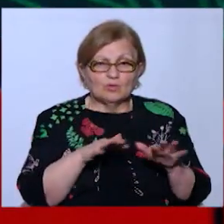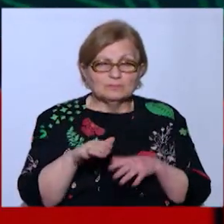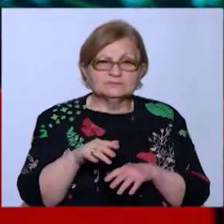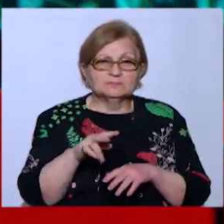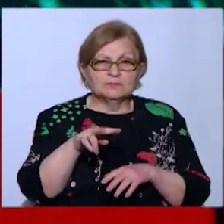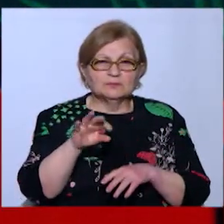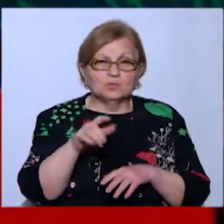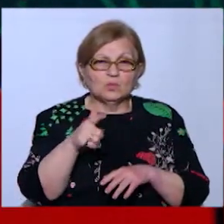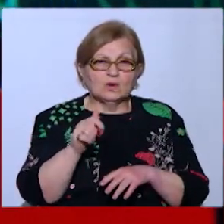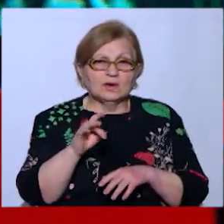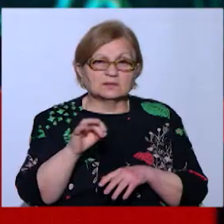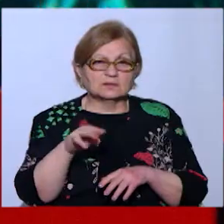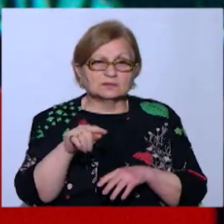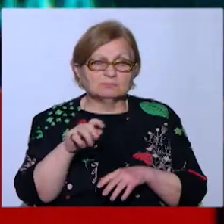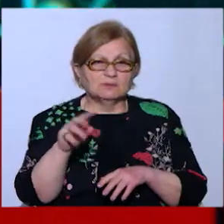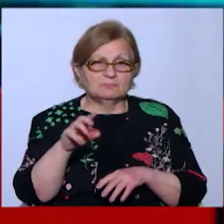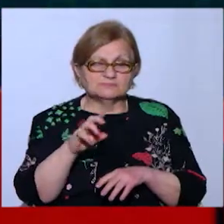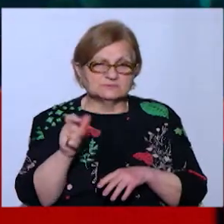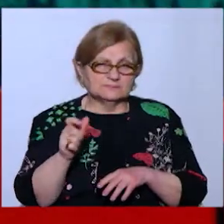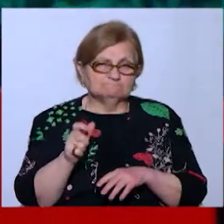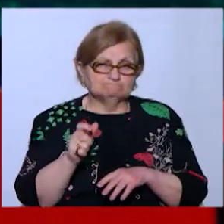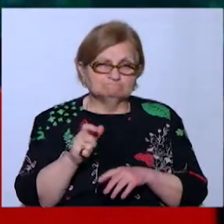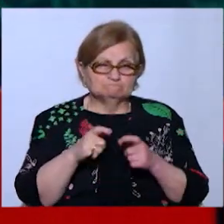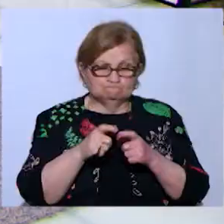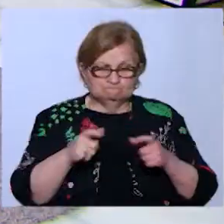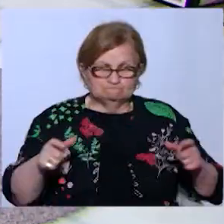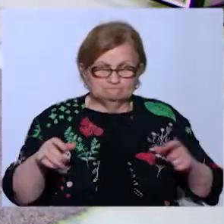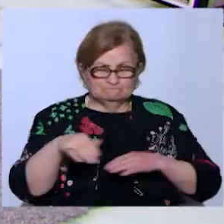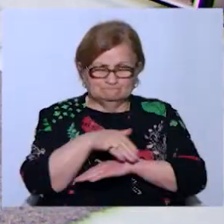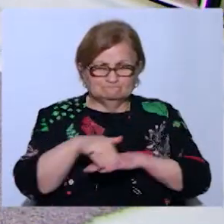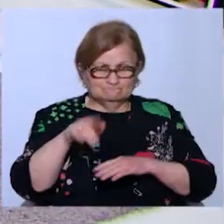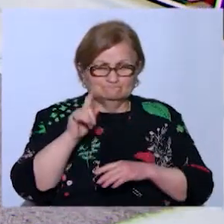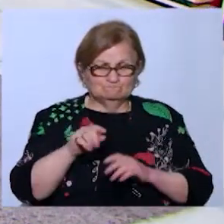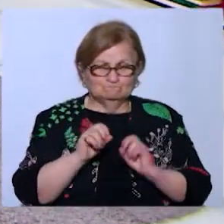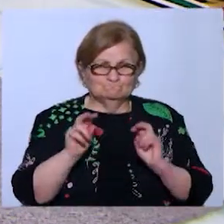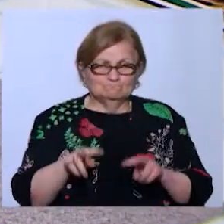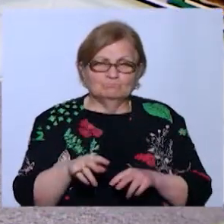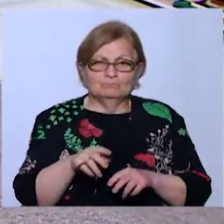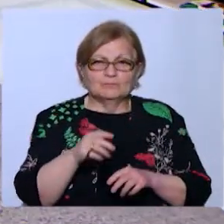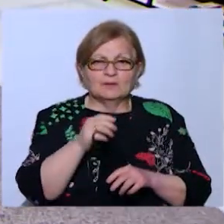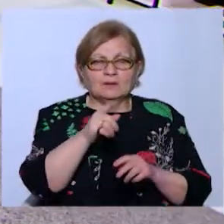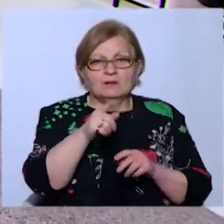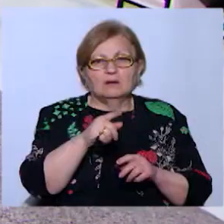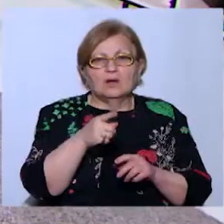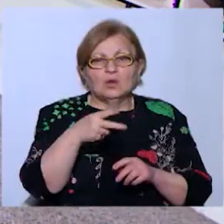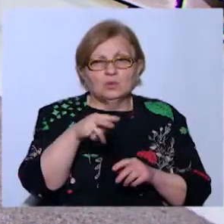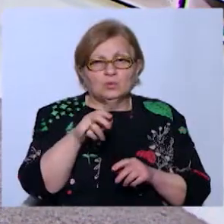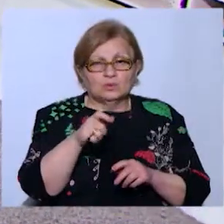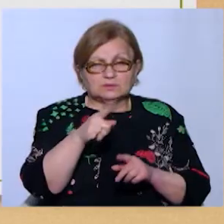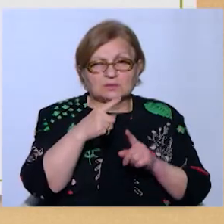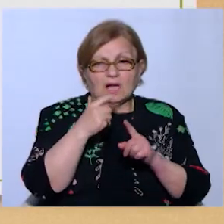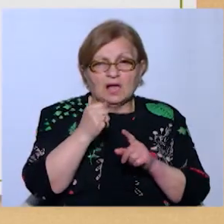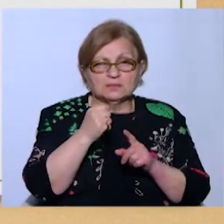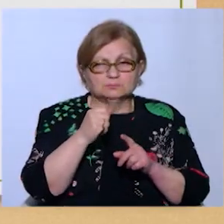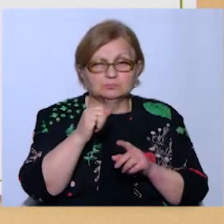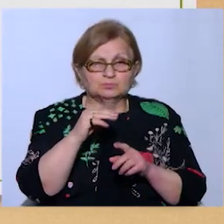ლოგარითმებზე. მოდით პირდაპირ გადავიდეთ საქმეზე. მოგეხსენებათ, რომ ლოგარითმი 100 ფუძით b განმარტების თანახმად ეს